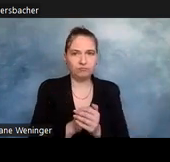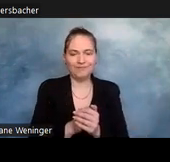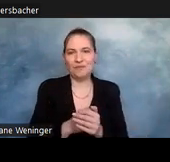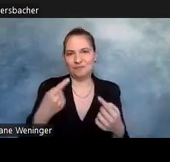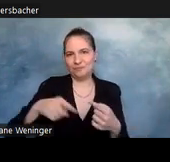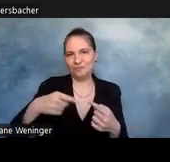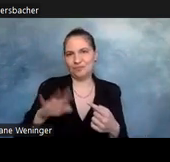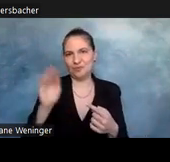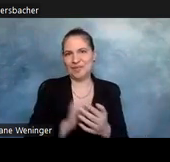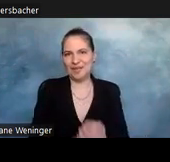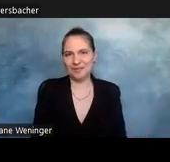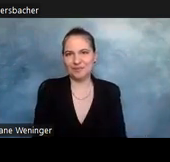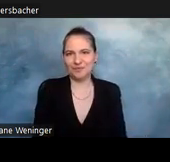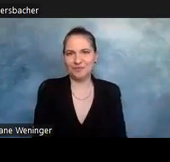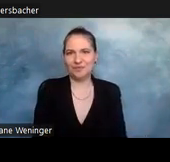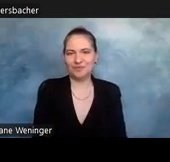später.